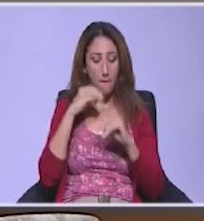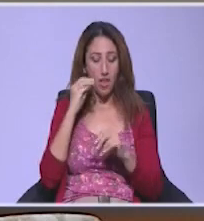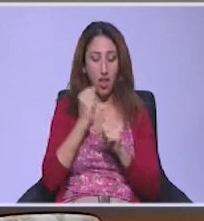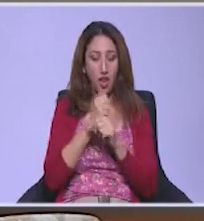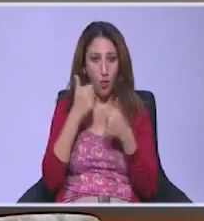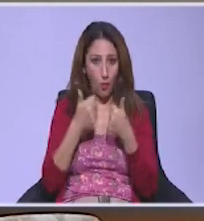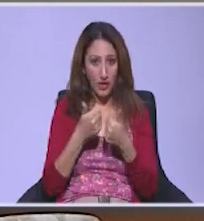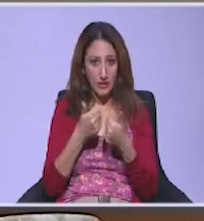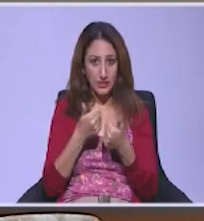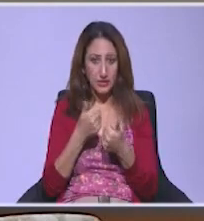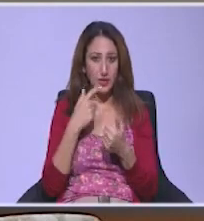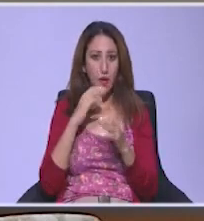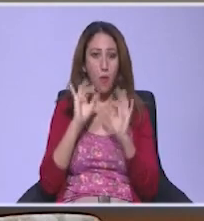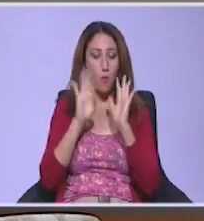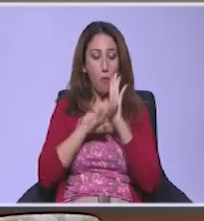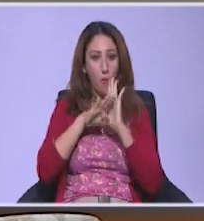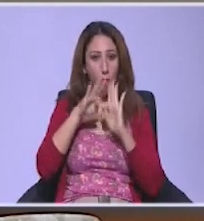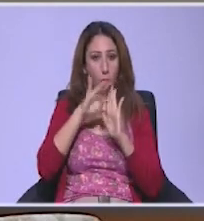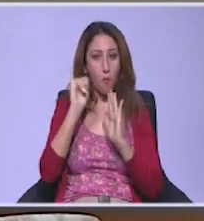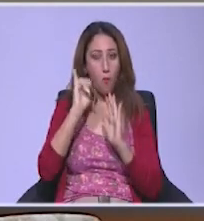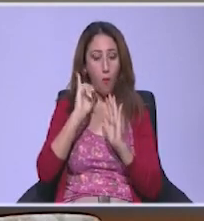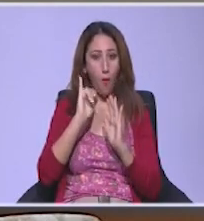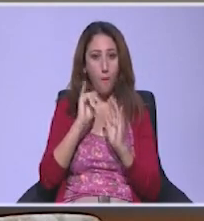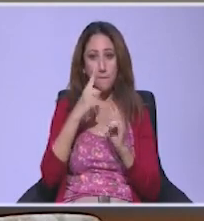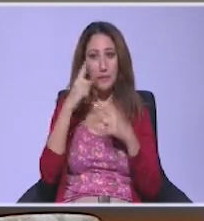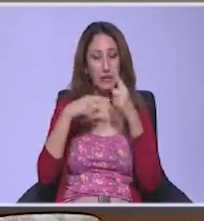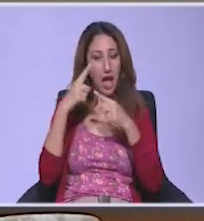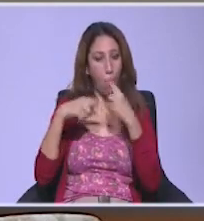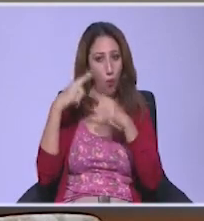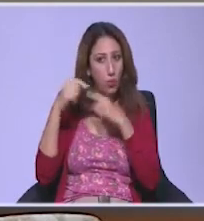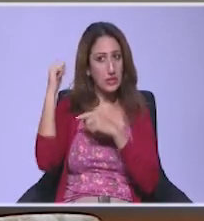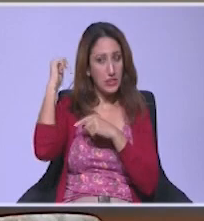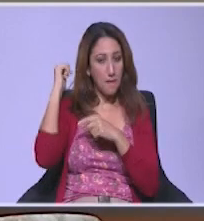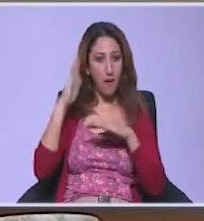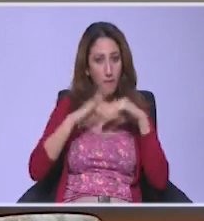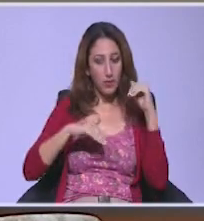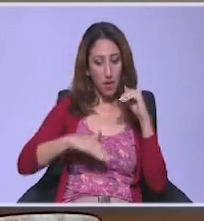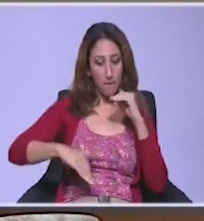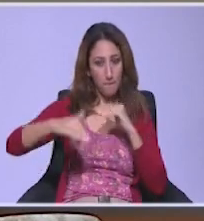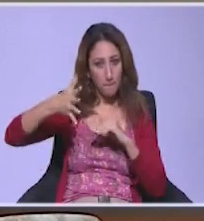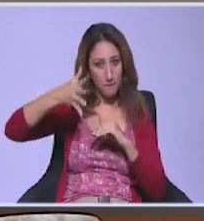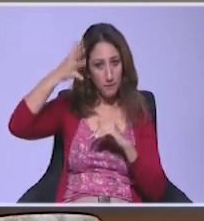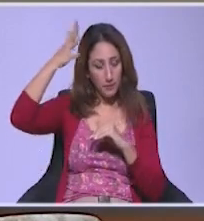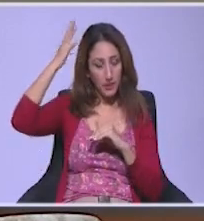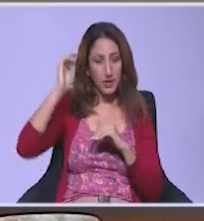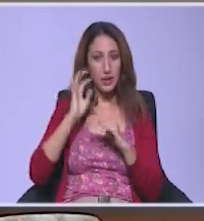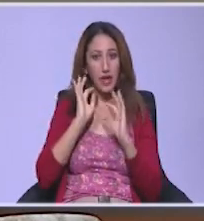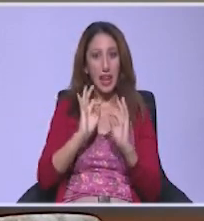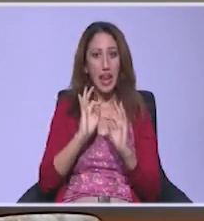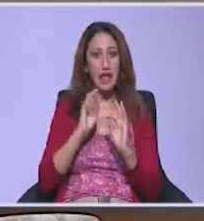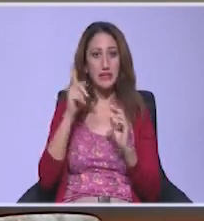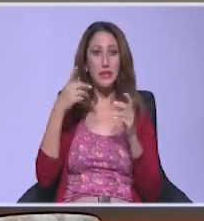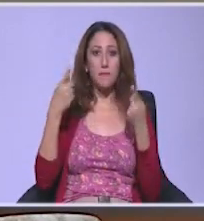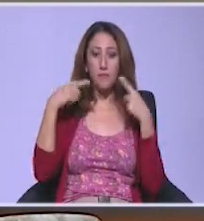الأخلاق هي مجموعة القيم والعادات والتقاليد الأصيلة اللي تربينا عليها واللي بتخلي الإنسان في حالة توافق